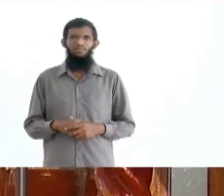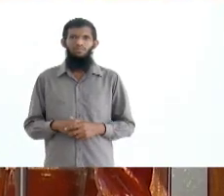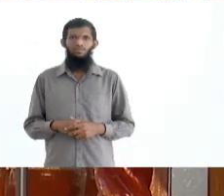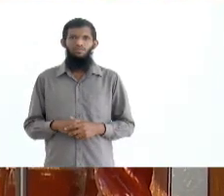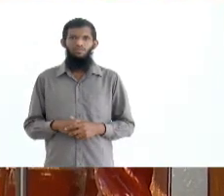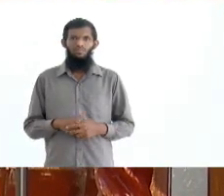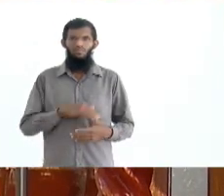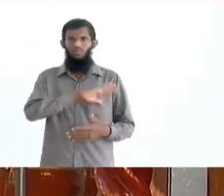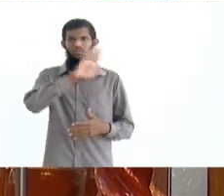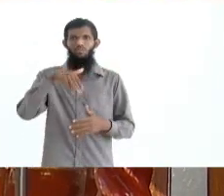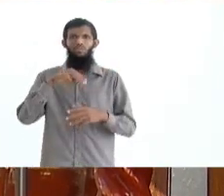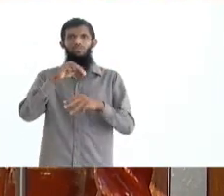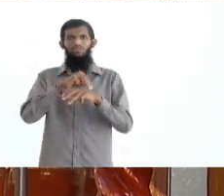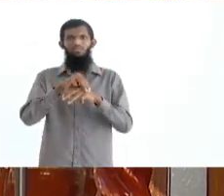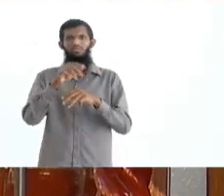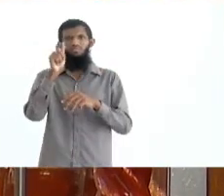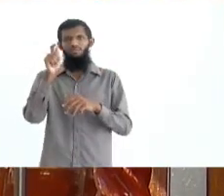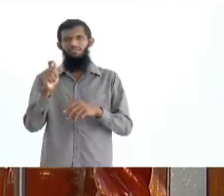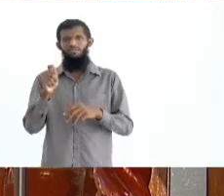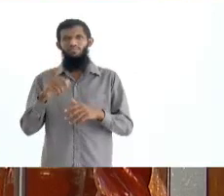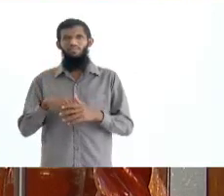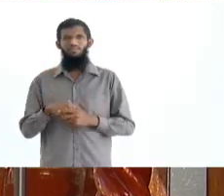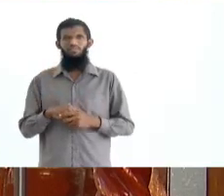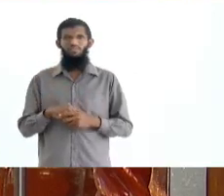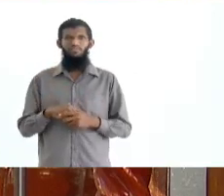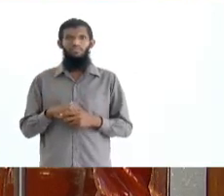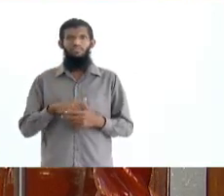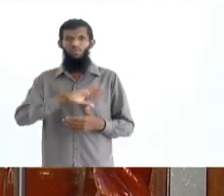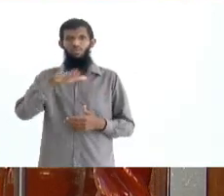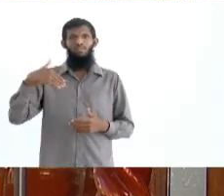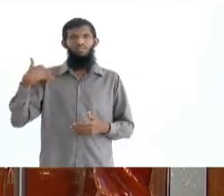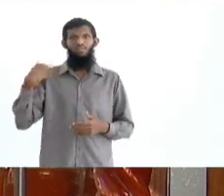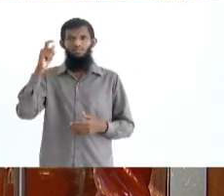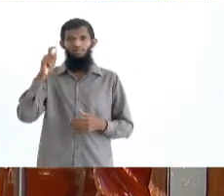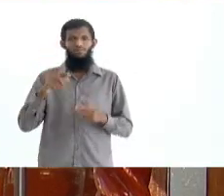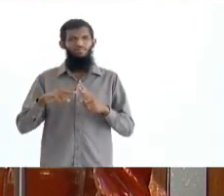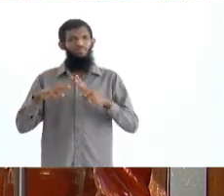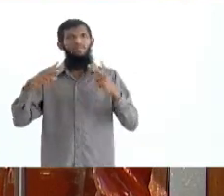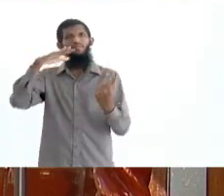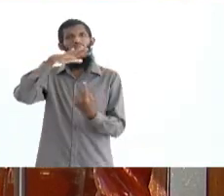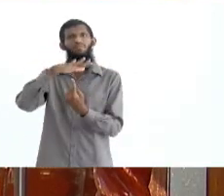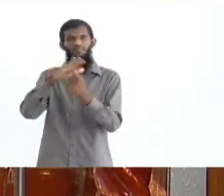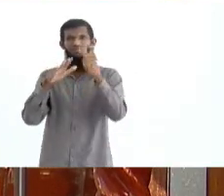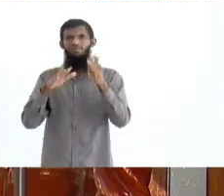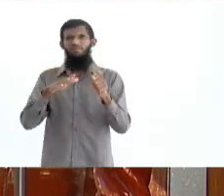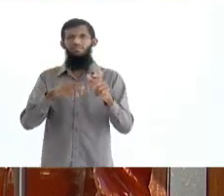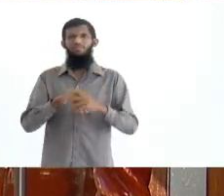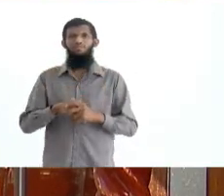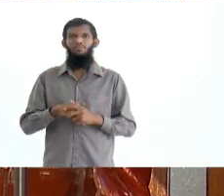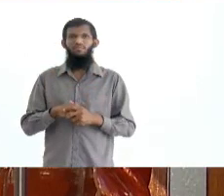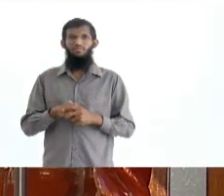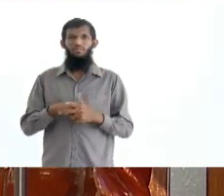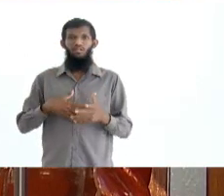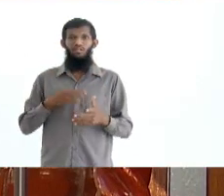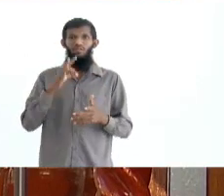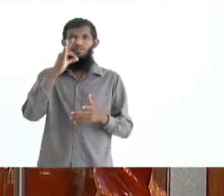مسلم أخوني زوان النكي قوم الجئم أكبر رأس مال قوم الج